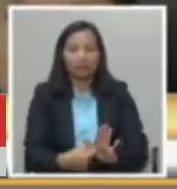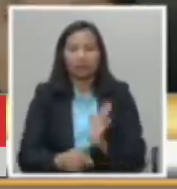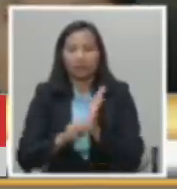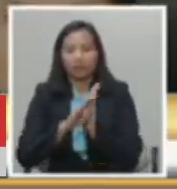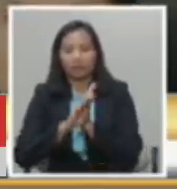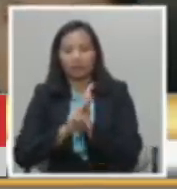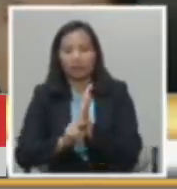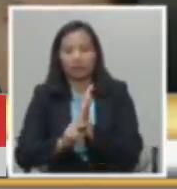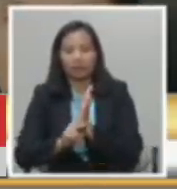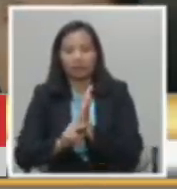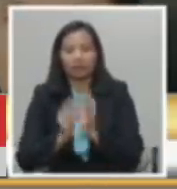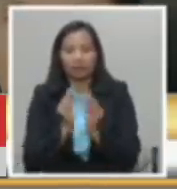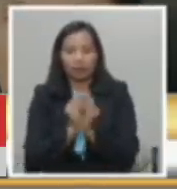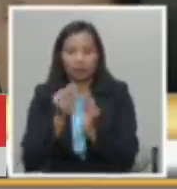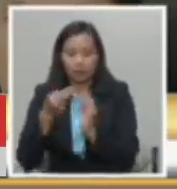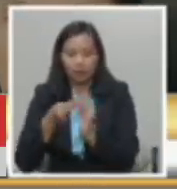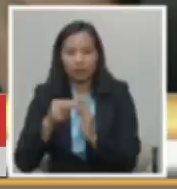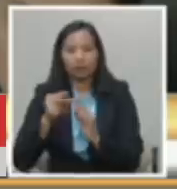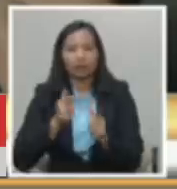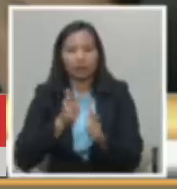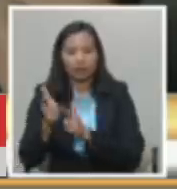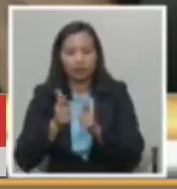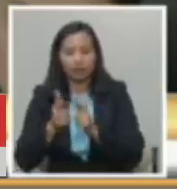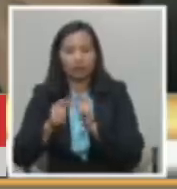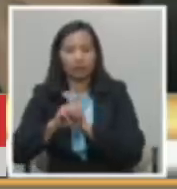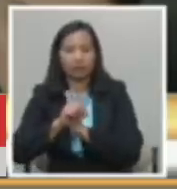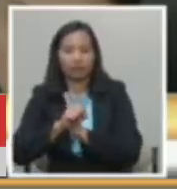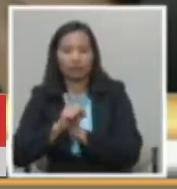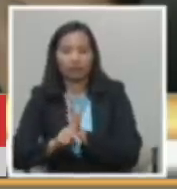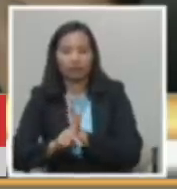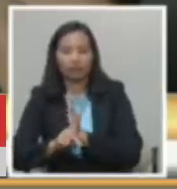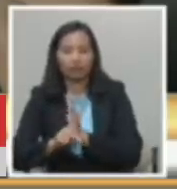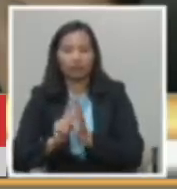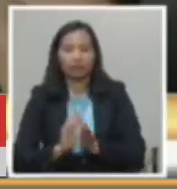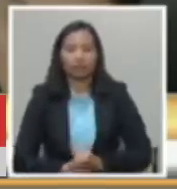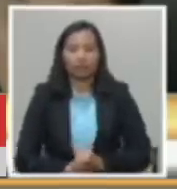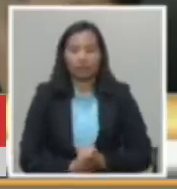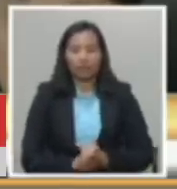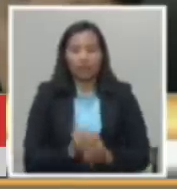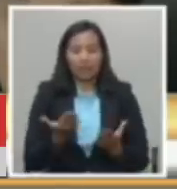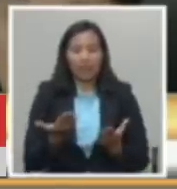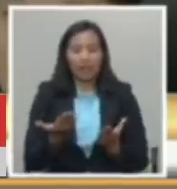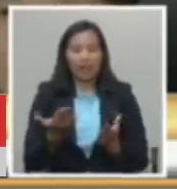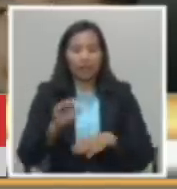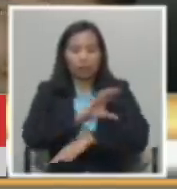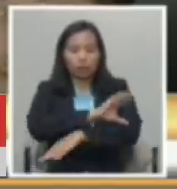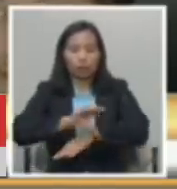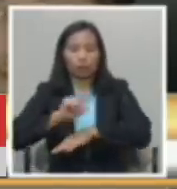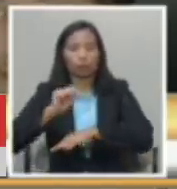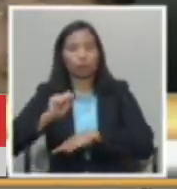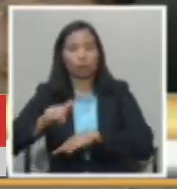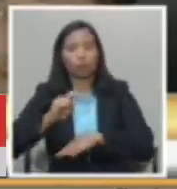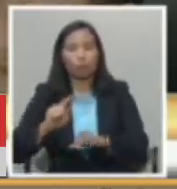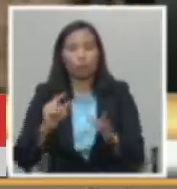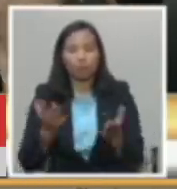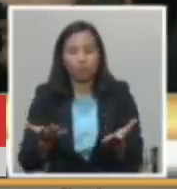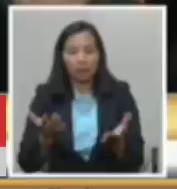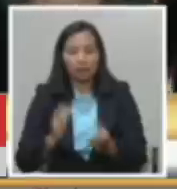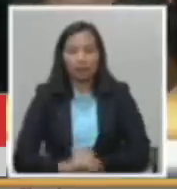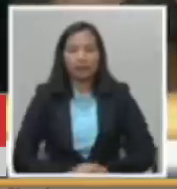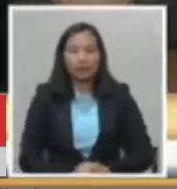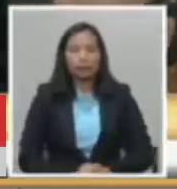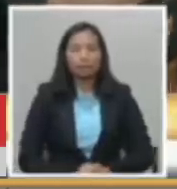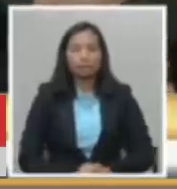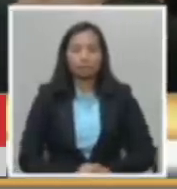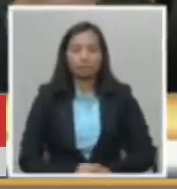ฬหนองบัวลำภูเลยสกลนครเช่นนี้ไม่อยู่ในเส้นทางของรถไฟความเร็วสูง